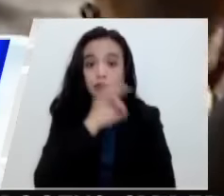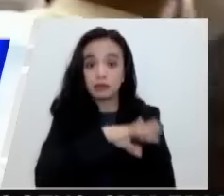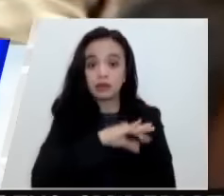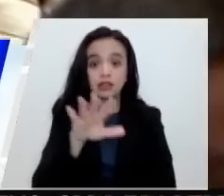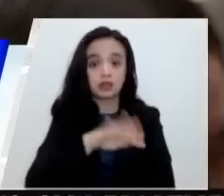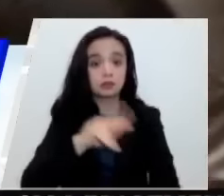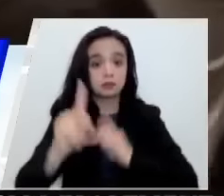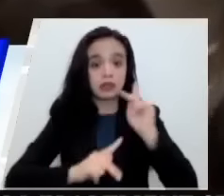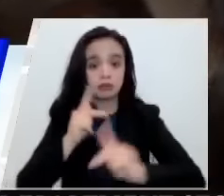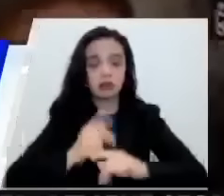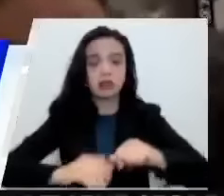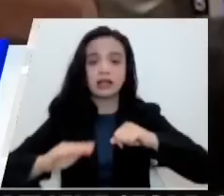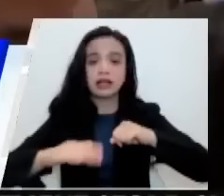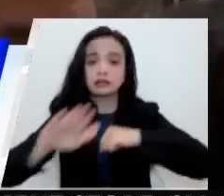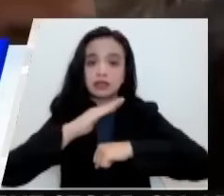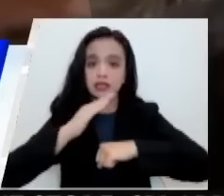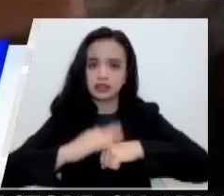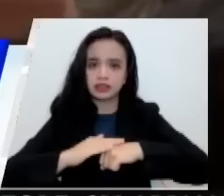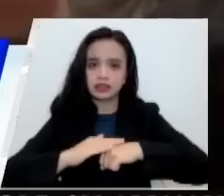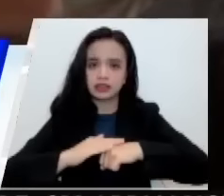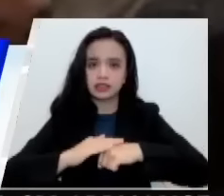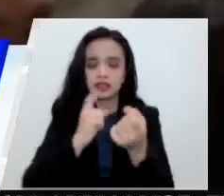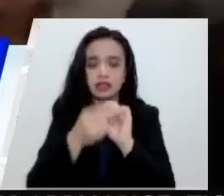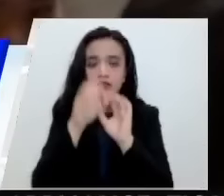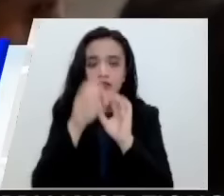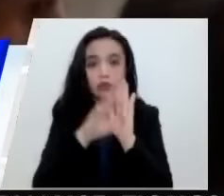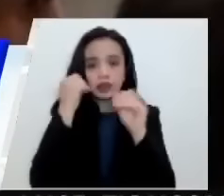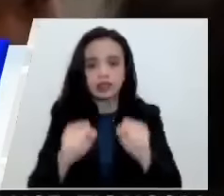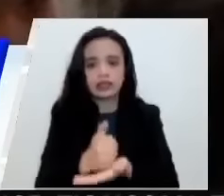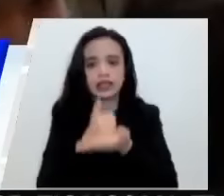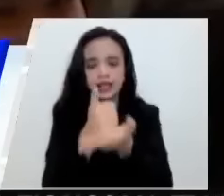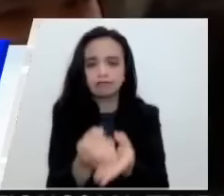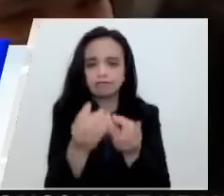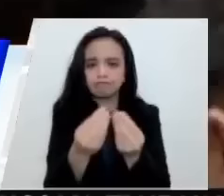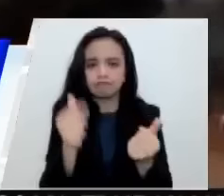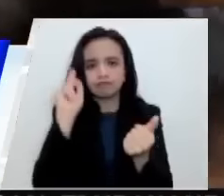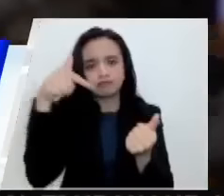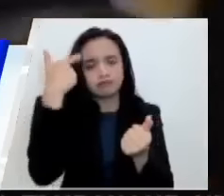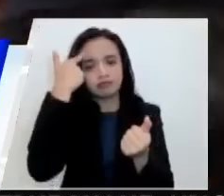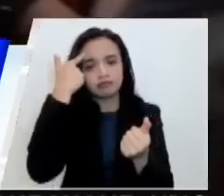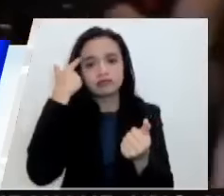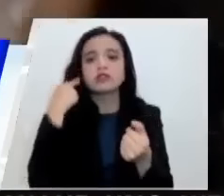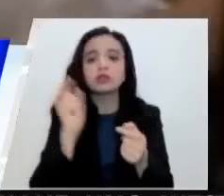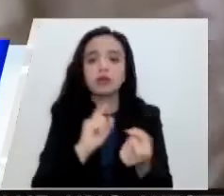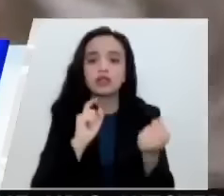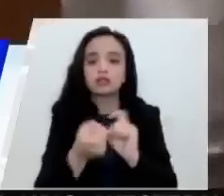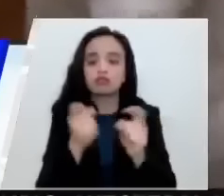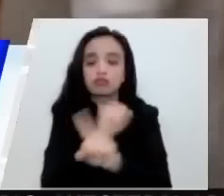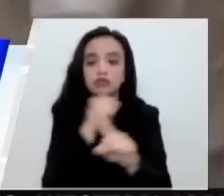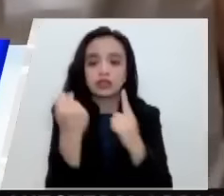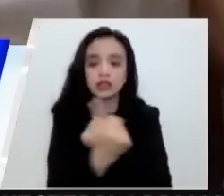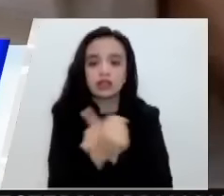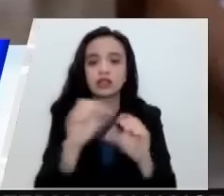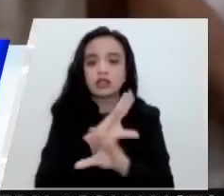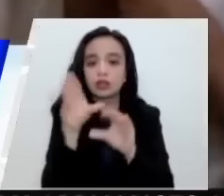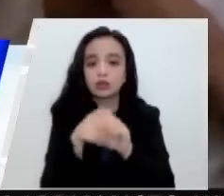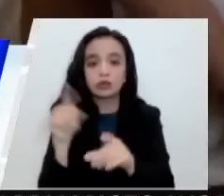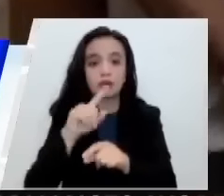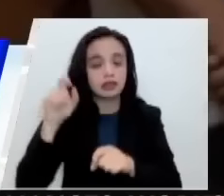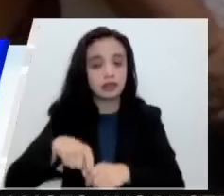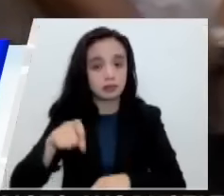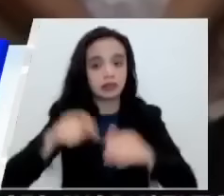tsa-tsa dahil makakatulong ito para makatugon ang pamahalaan sa mga nagbabagong kondisyon. Kasama sa mga dapat anyang tutukang provision